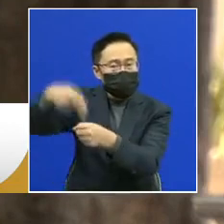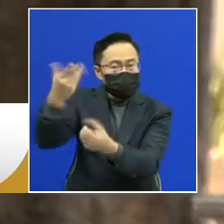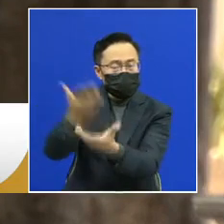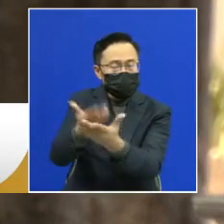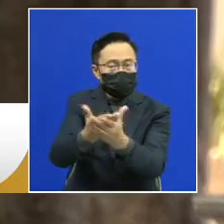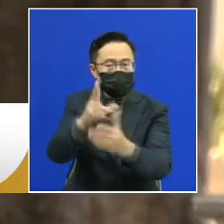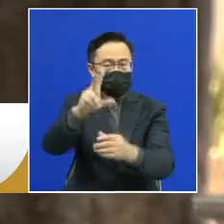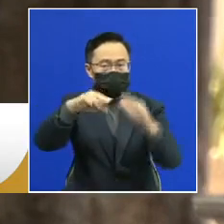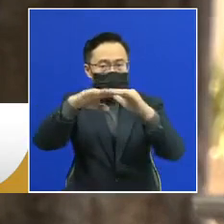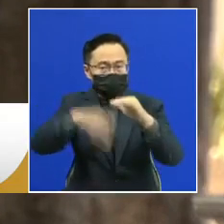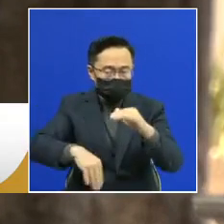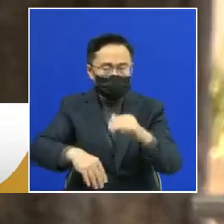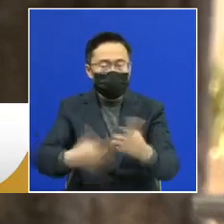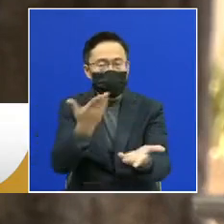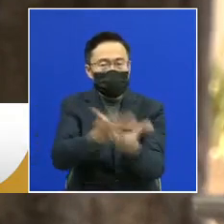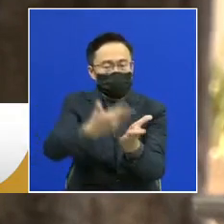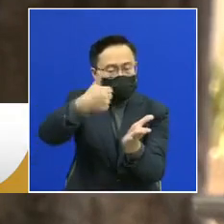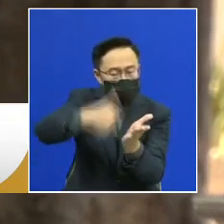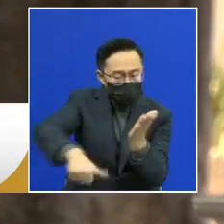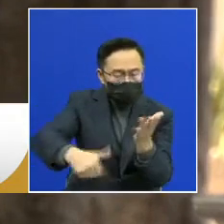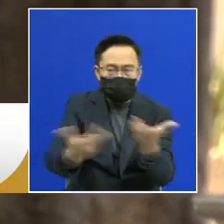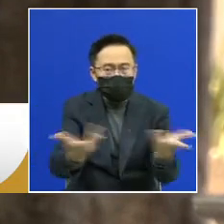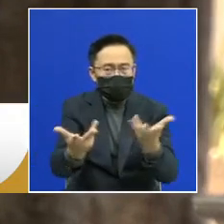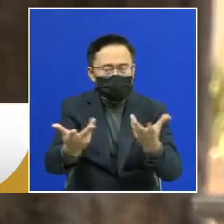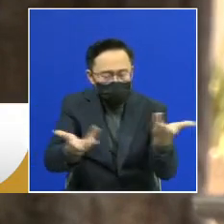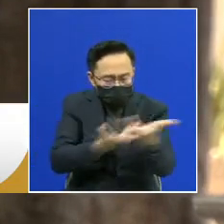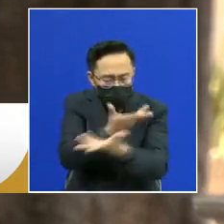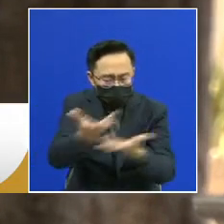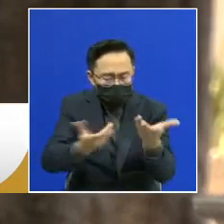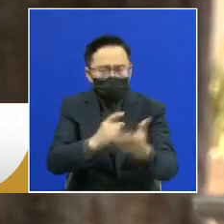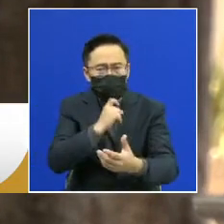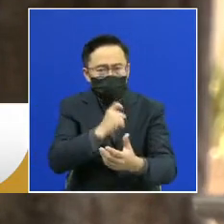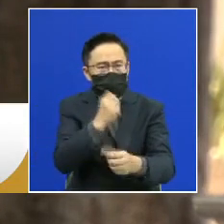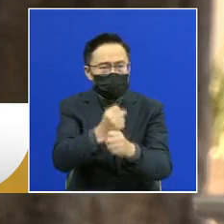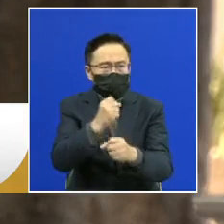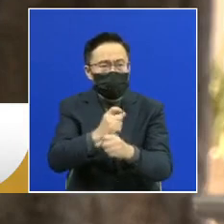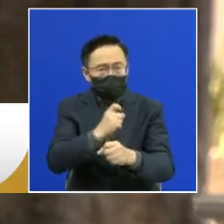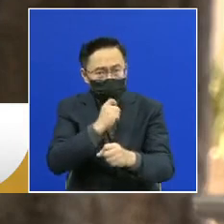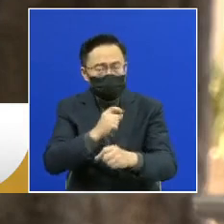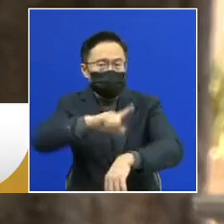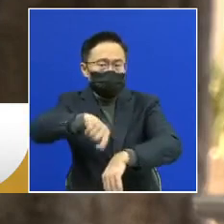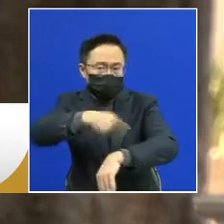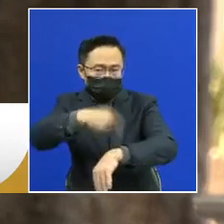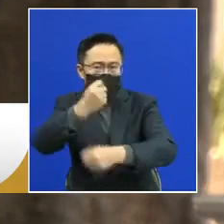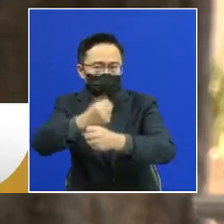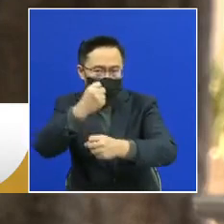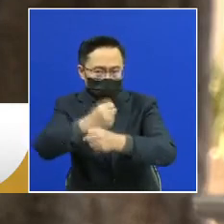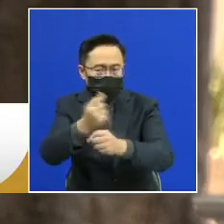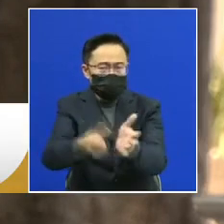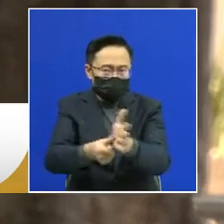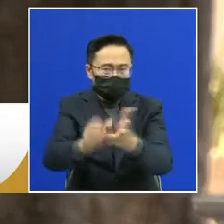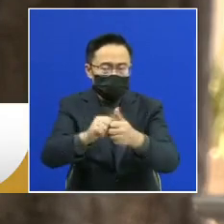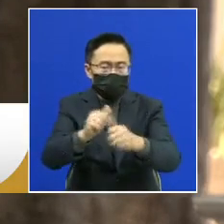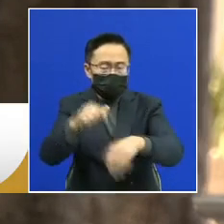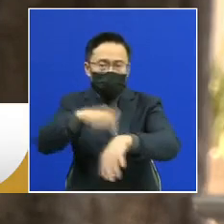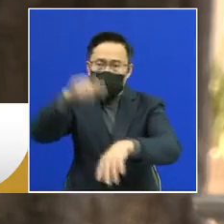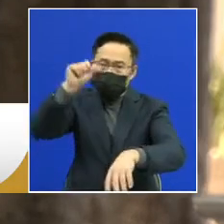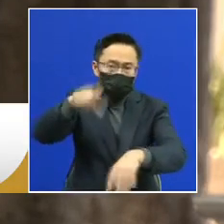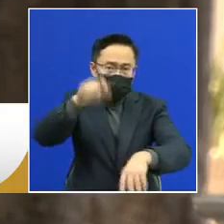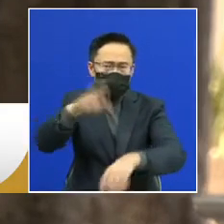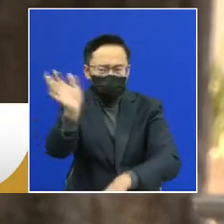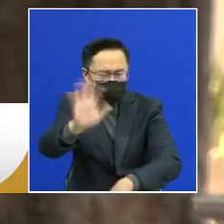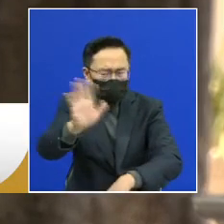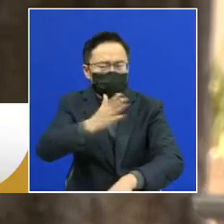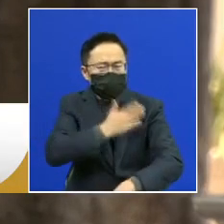พิจารณาเรื่องของภาษีสรรพสามิตบ้างอะไรบ้างแต่ก็อย่าลืมว่ามันต้องใช้เวลาในขอแก้ปัญหาลองไปฟัง